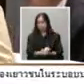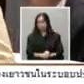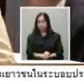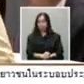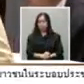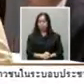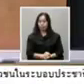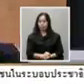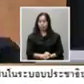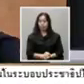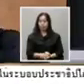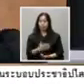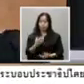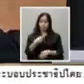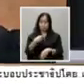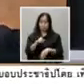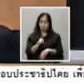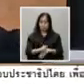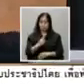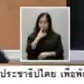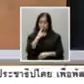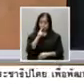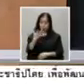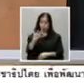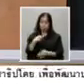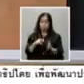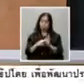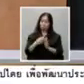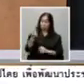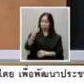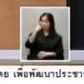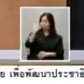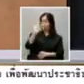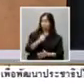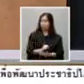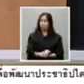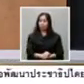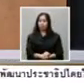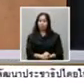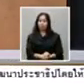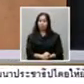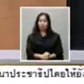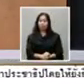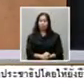ท่านประธานยังไม่ได้พูดว่าถูกข่มขู่นะครับท่านประธานพูดว่า